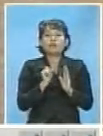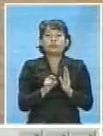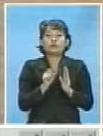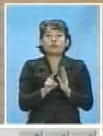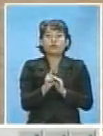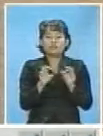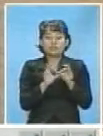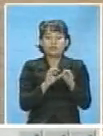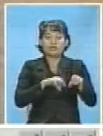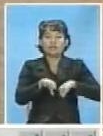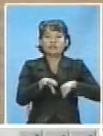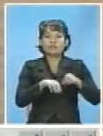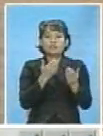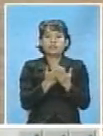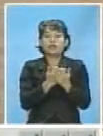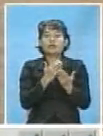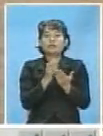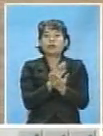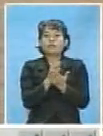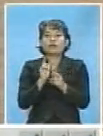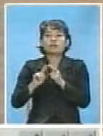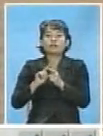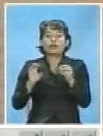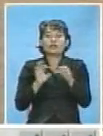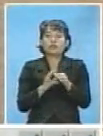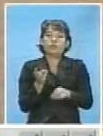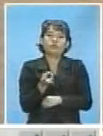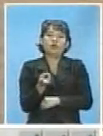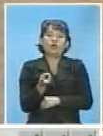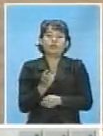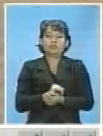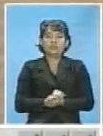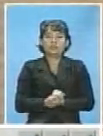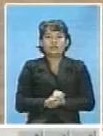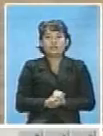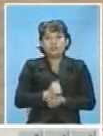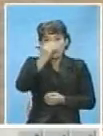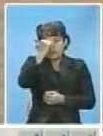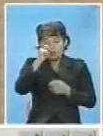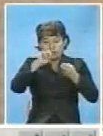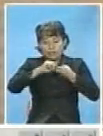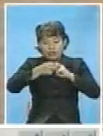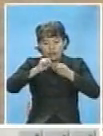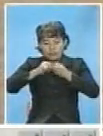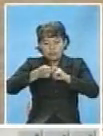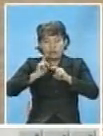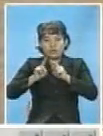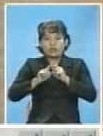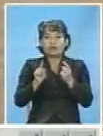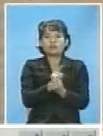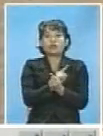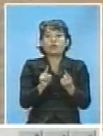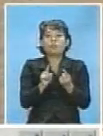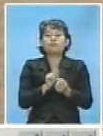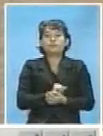ได้รับการจัดสรรงบประมาณน้อยที่สุดทั้งที่ต้องถือว่าเป็นเรื่องที่วิกฤตที่สุดทางสังคมและมี